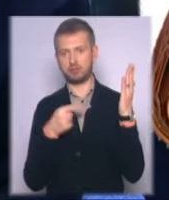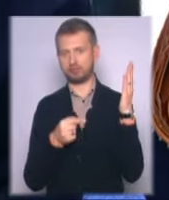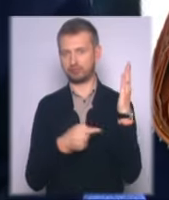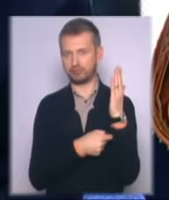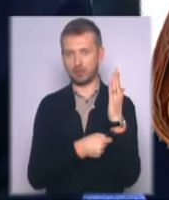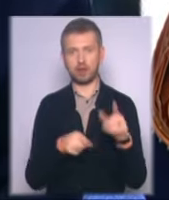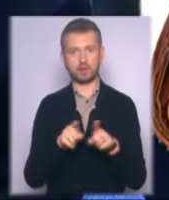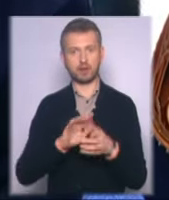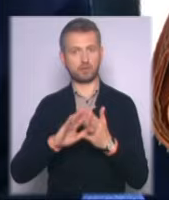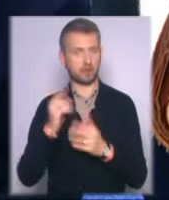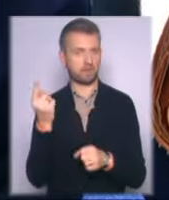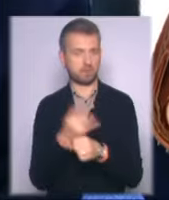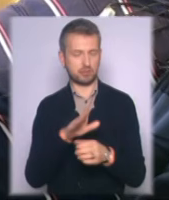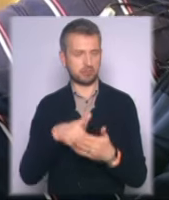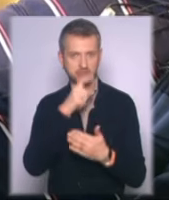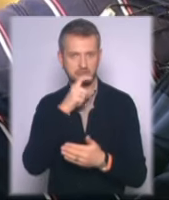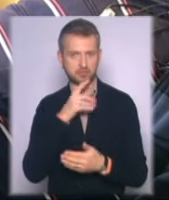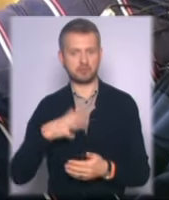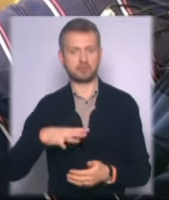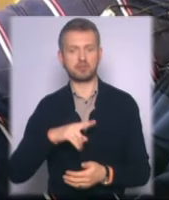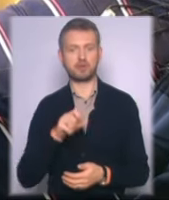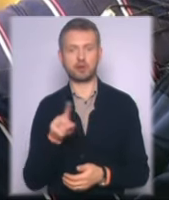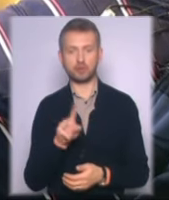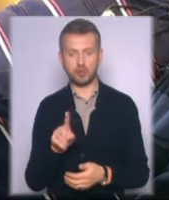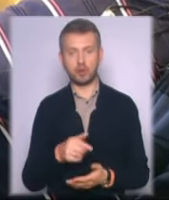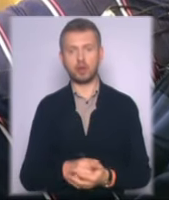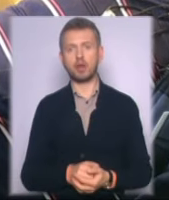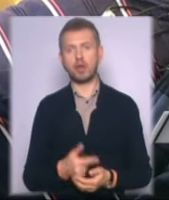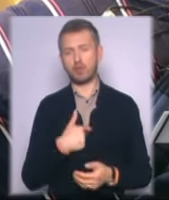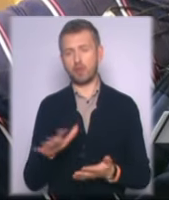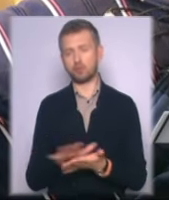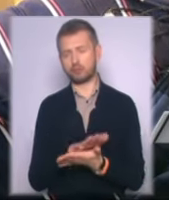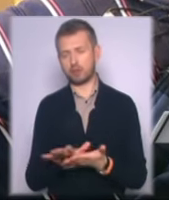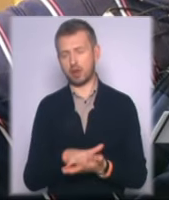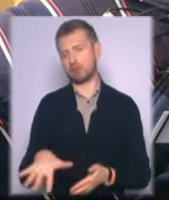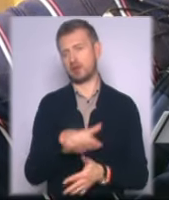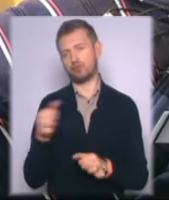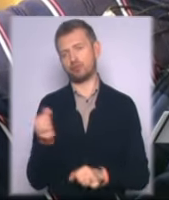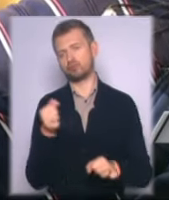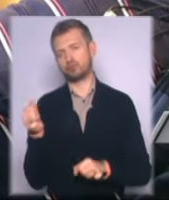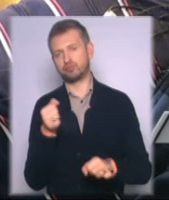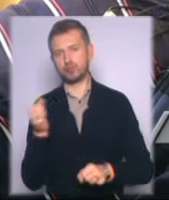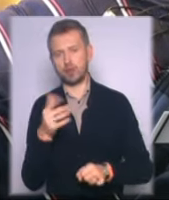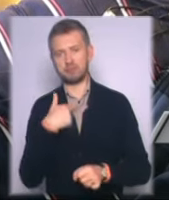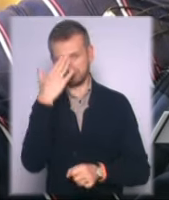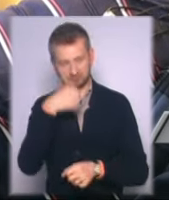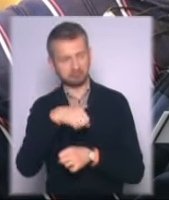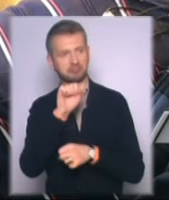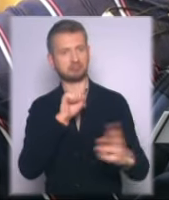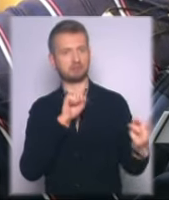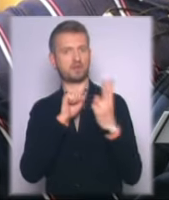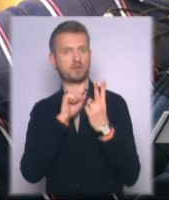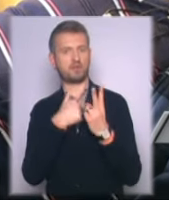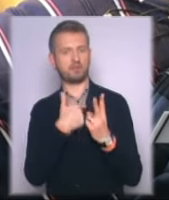за що спіймав кулю. Убирав територію, піднімаю голову, двоє ребят з автоматами, вистрілив, все. Я вже звернув увагу на